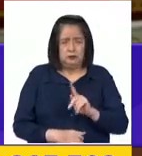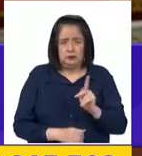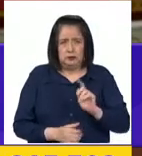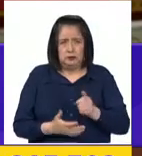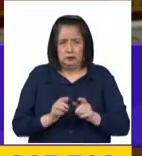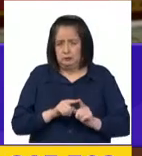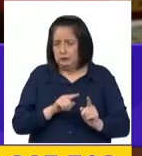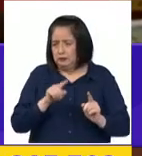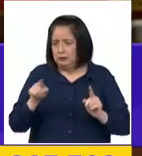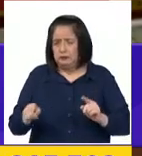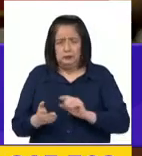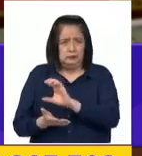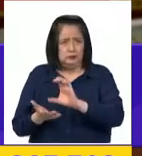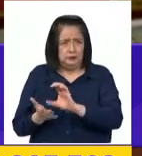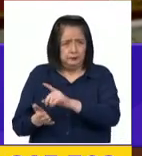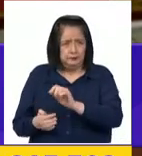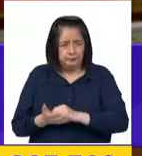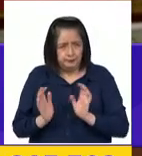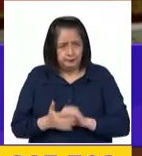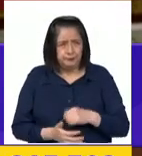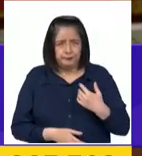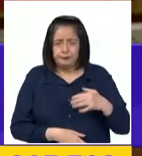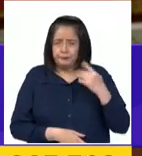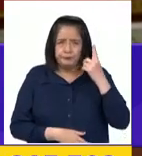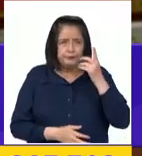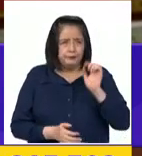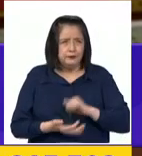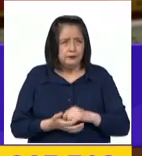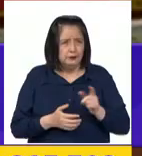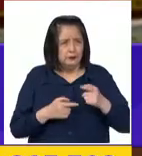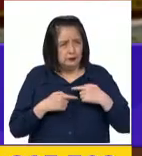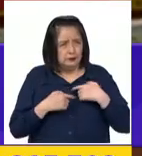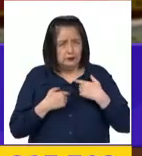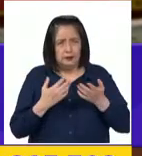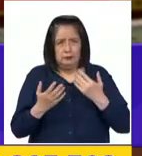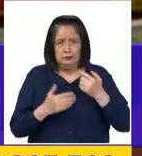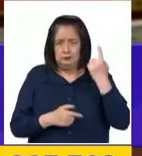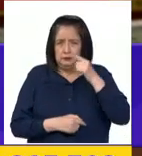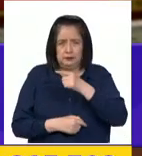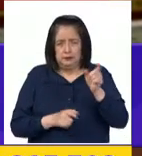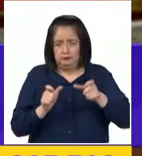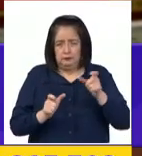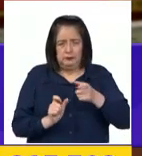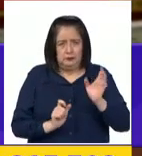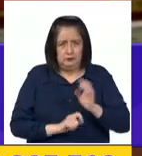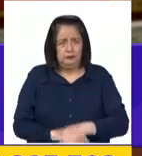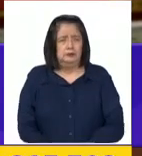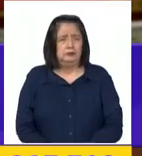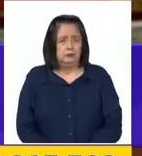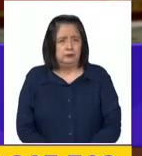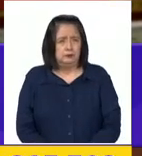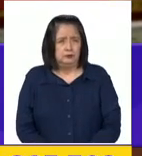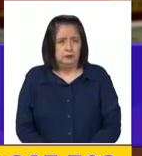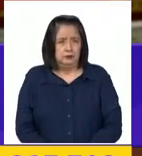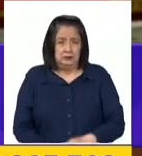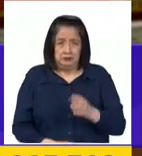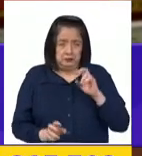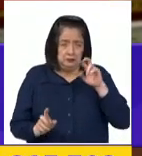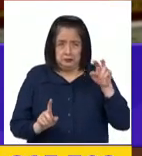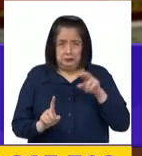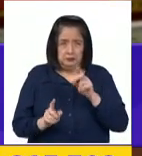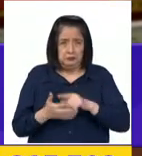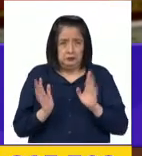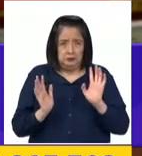территории Беларуси за 200, 300, 400 километров до Киева производить обстрел? Но это же безумство. Это же, знаете,